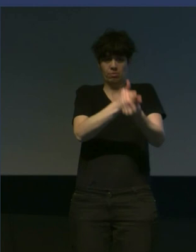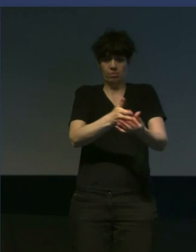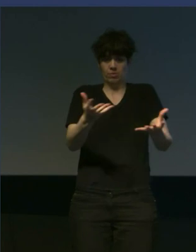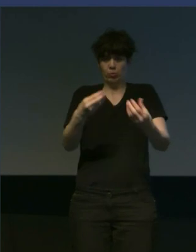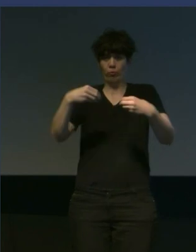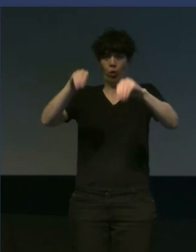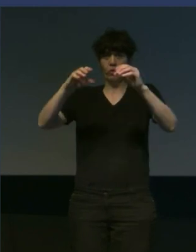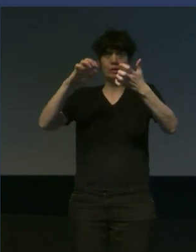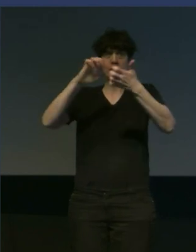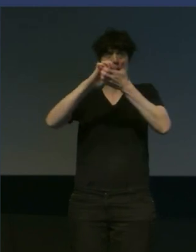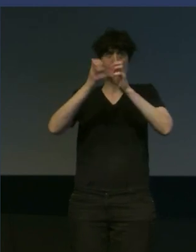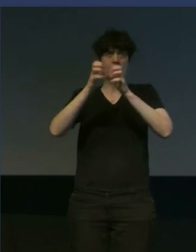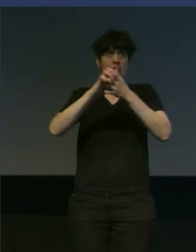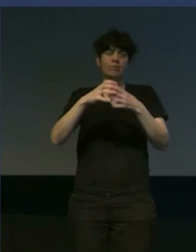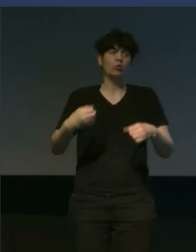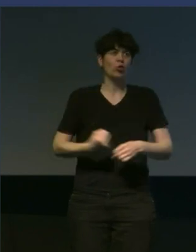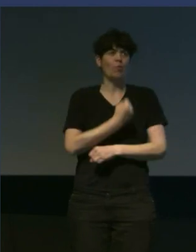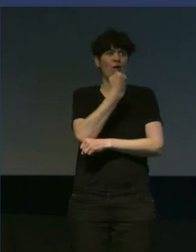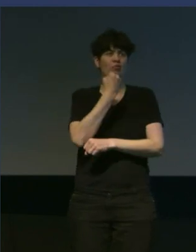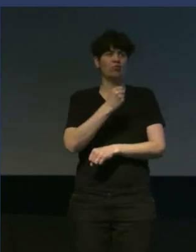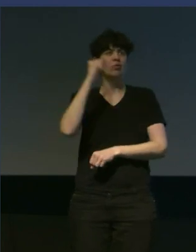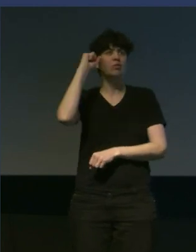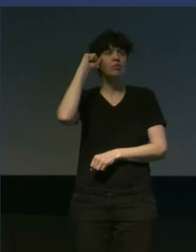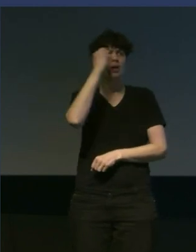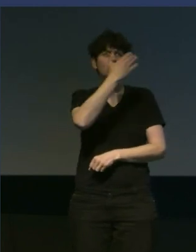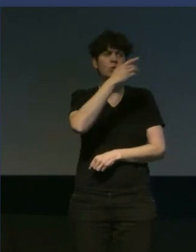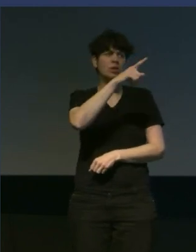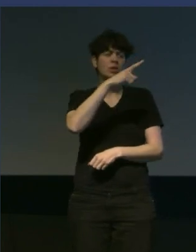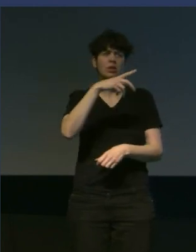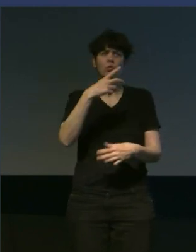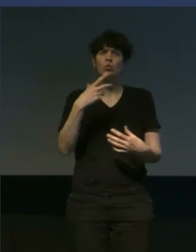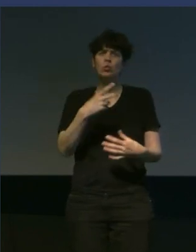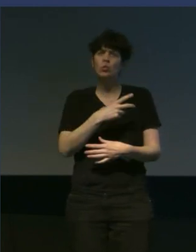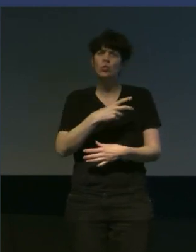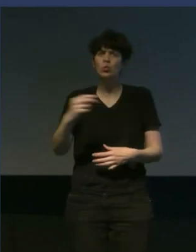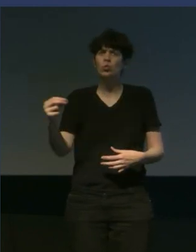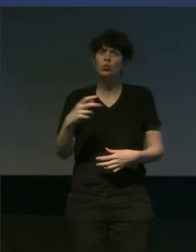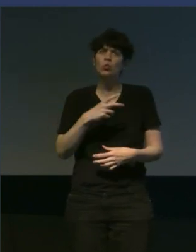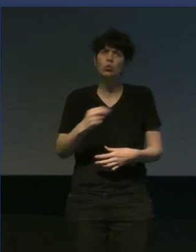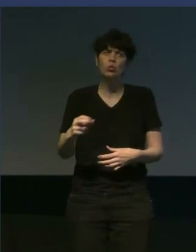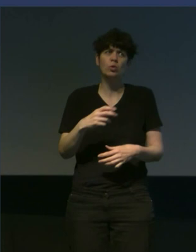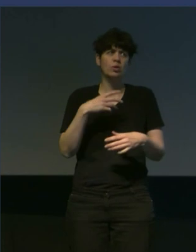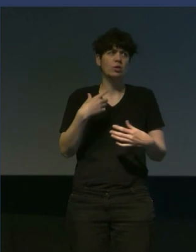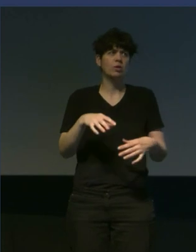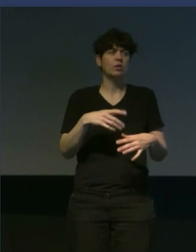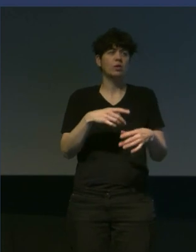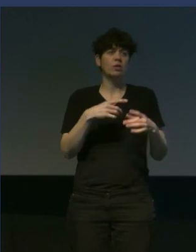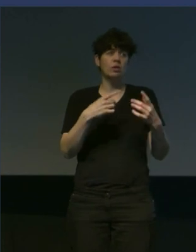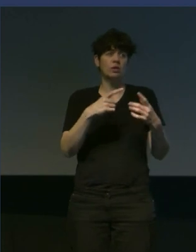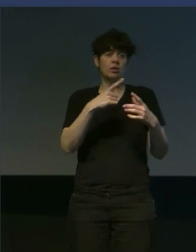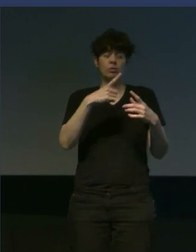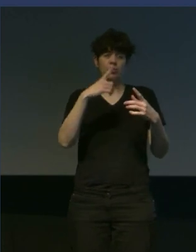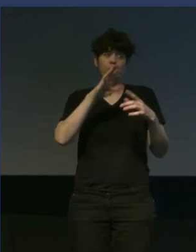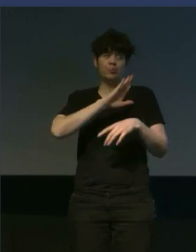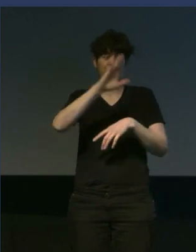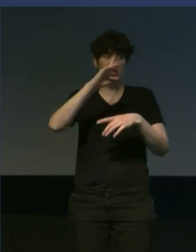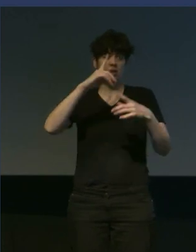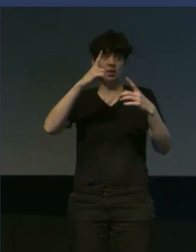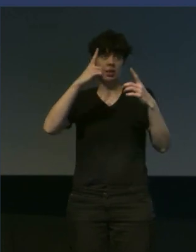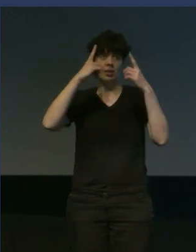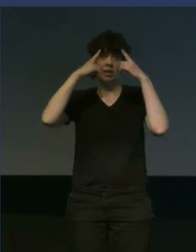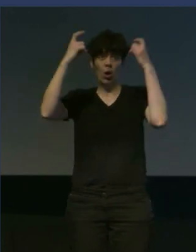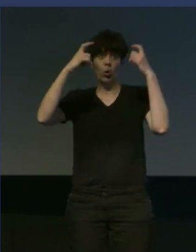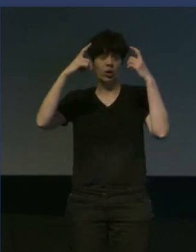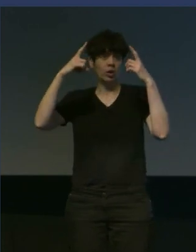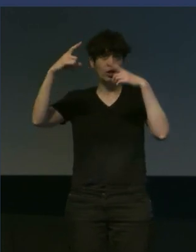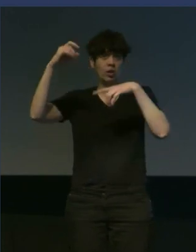peu dommage, sachant qu'aux États-Unis, ça devient vraiment grave. Moi, je veux vraiment aborder la théorie du complot, mais pas sous